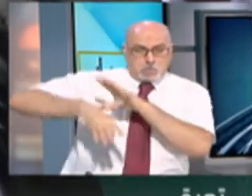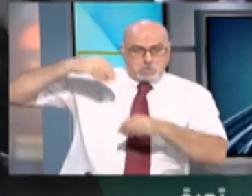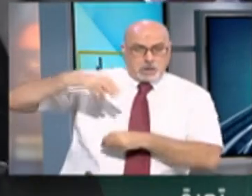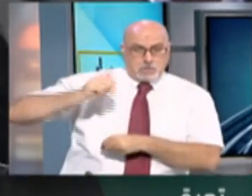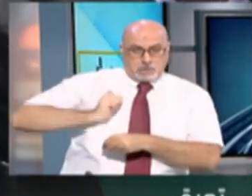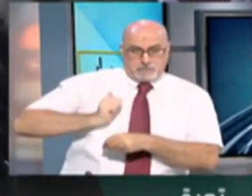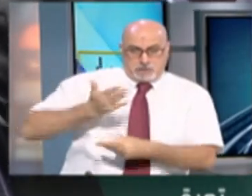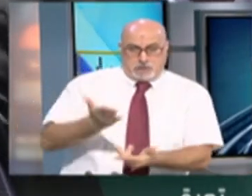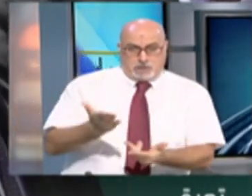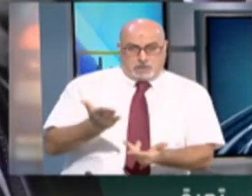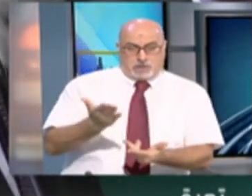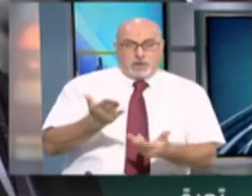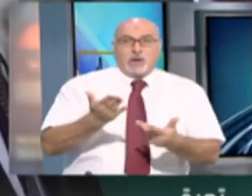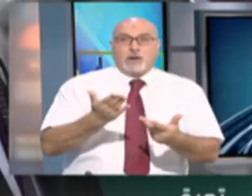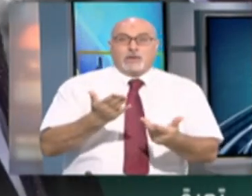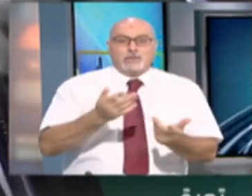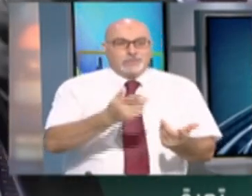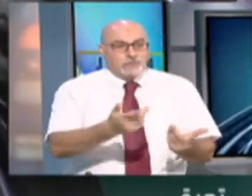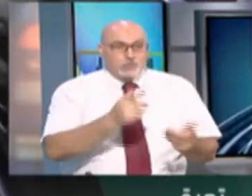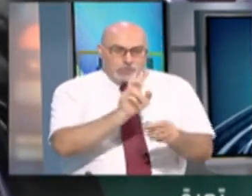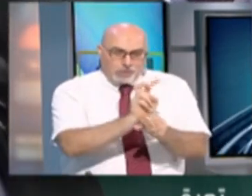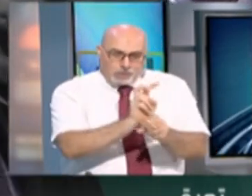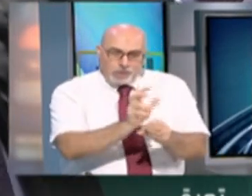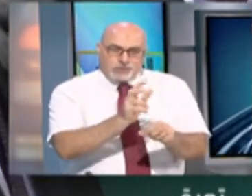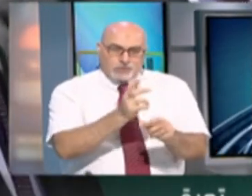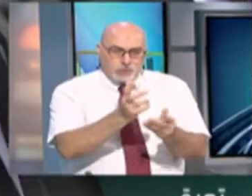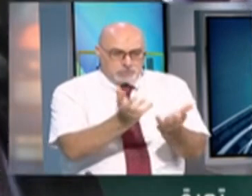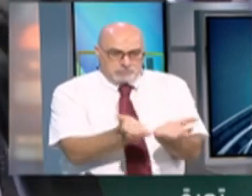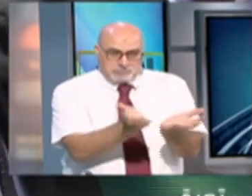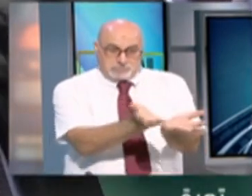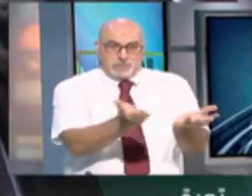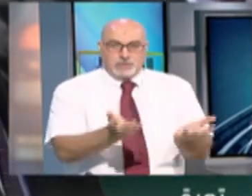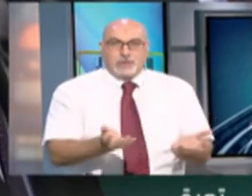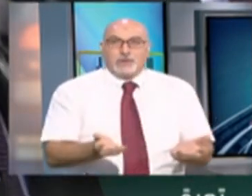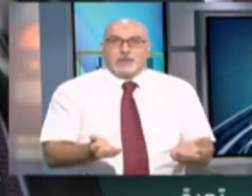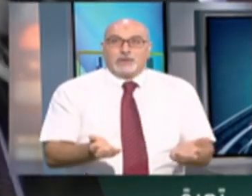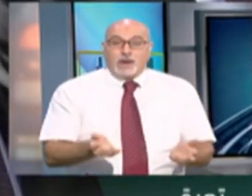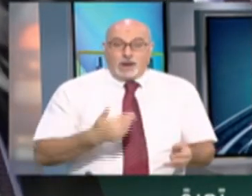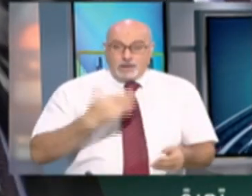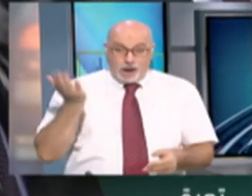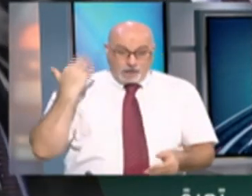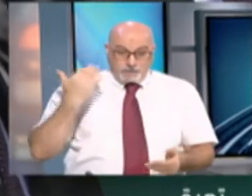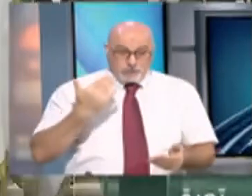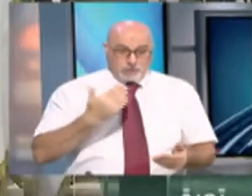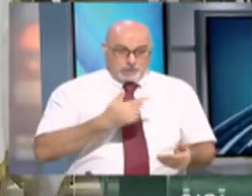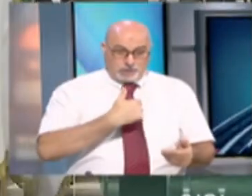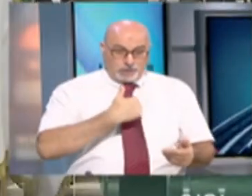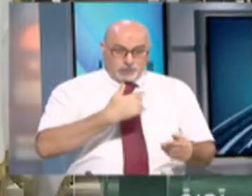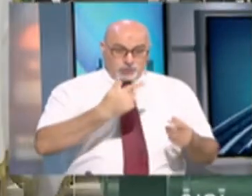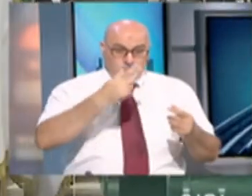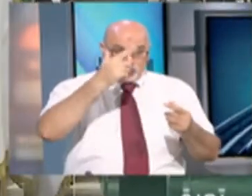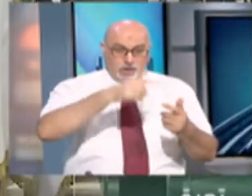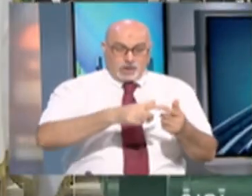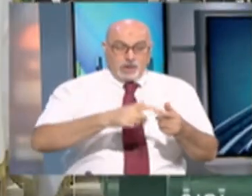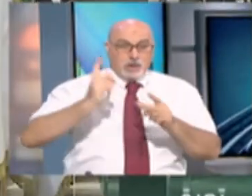الدوله، لازم تحافظ عليه، لازم تحافظ عليه. الناس كانوا يدوا الدراهم من الدوله ويهربوا بهم يستثمروهم في